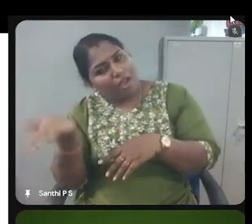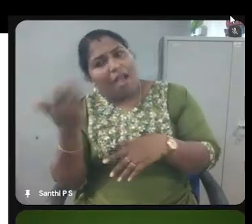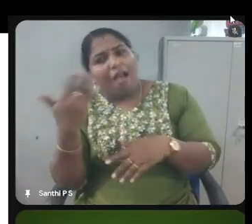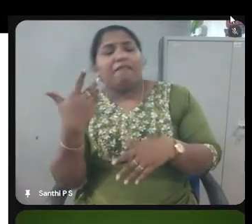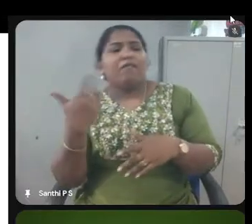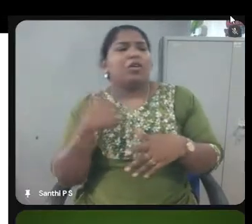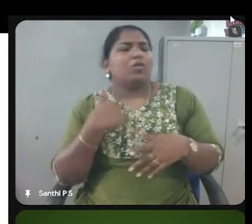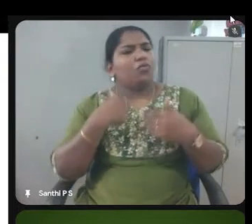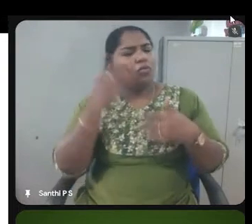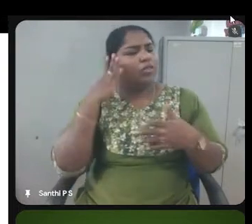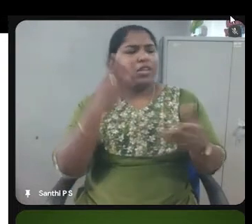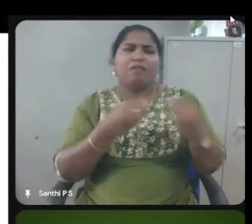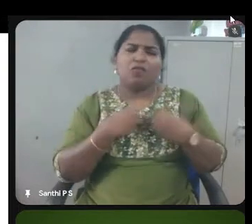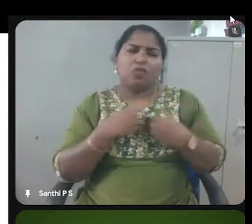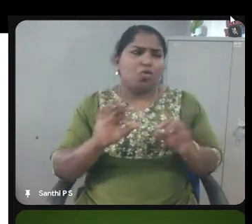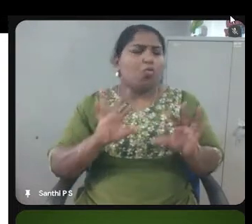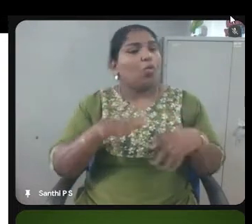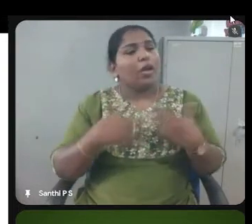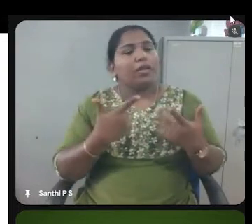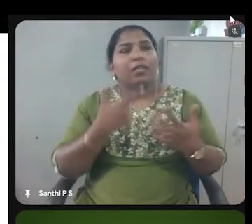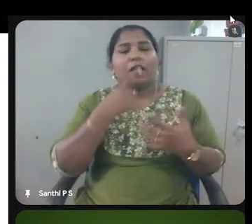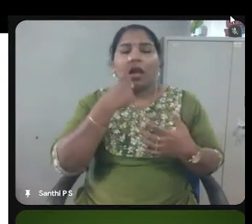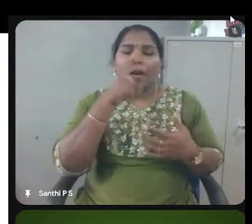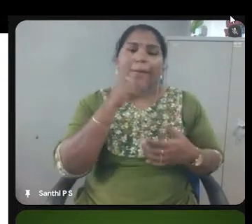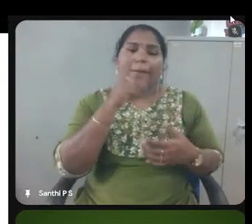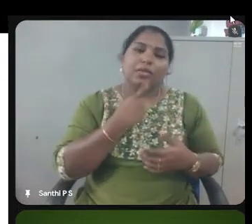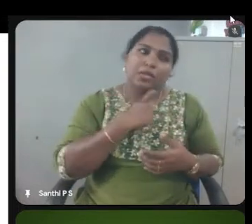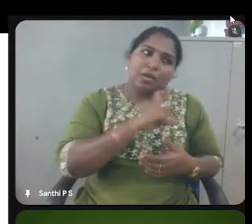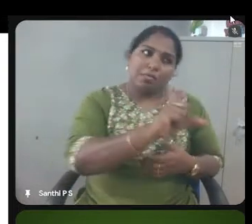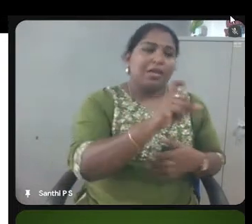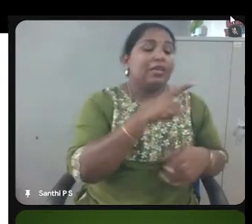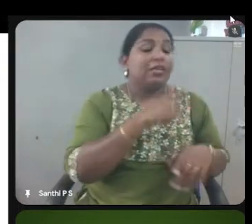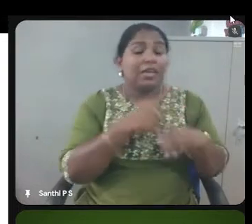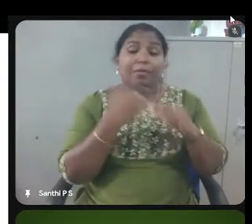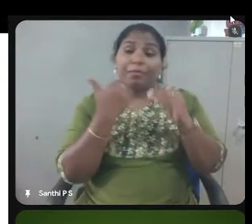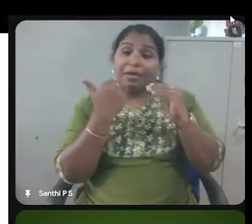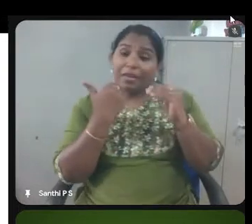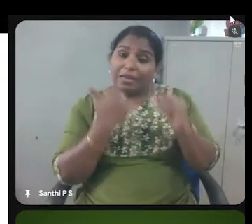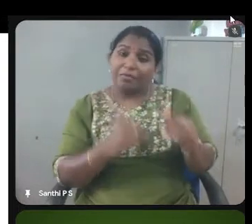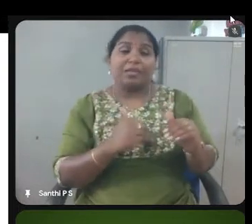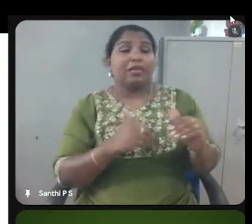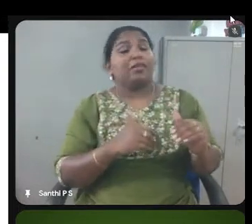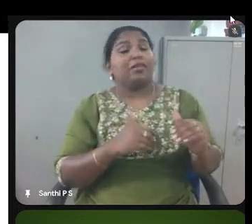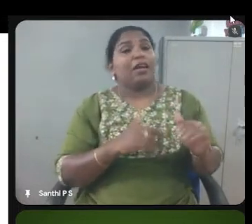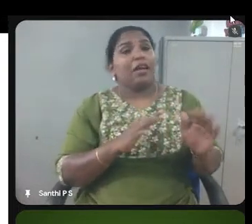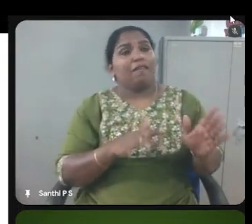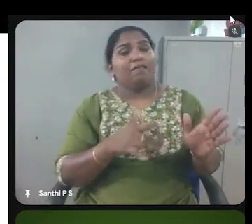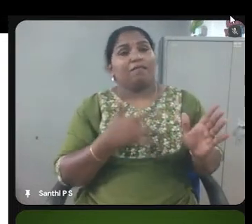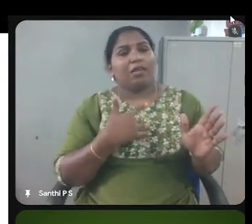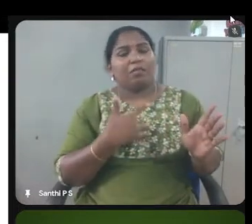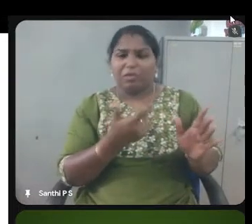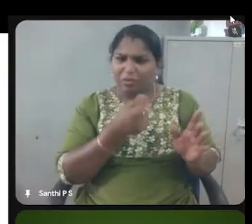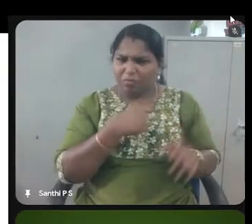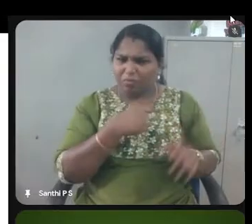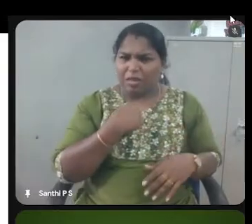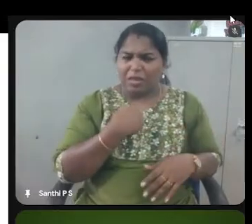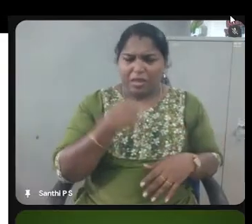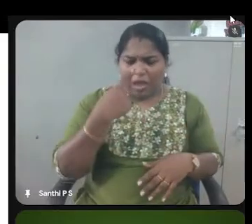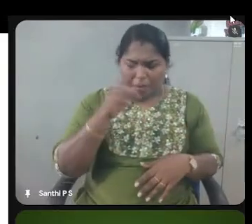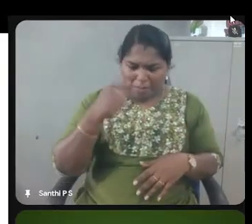പറയും. ഞാൻ ഈ ടൈം വെച്ച് ഫോൺ കൊടുക്കുന്നത് ഒരു തെറ്റാണോ എന്നാണ് എന്റെ ക്വസ്റ്റ്യൻ.